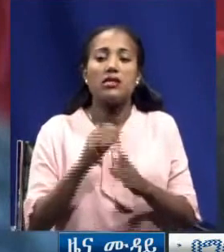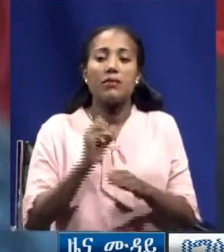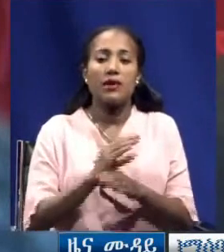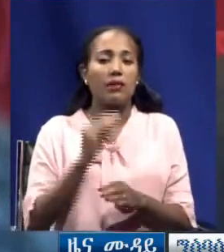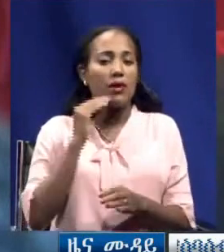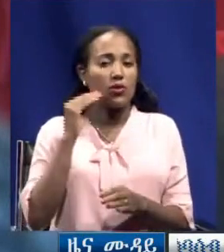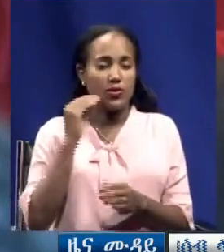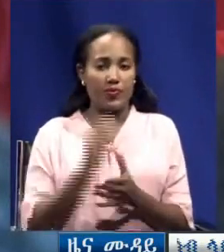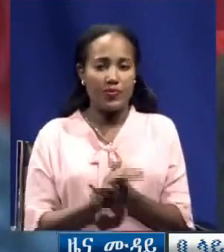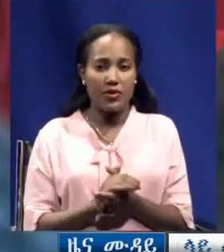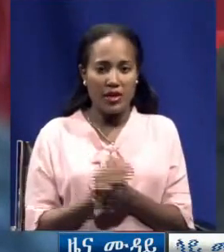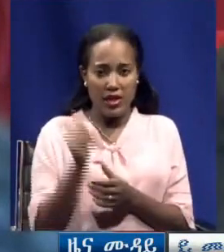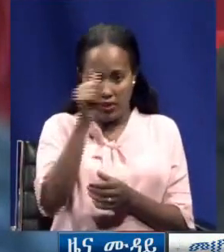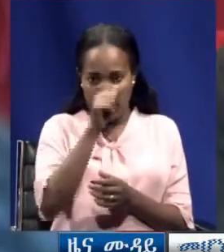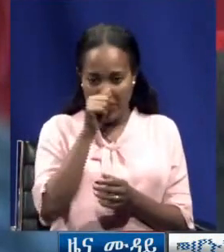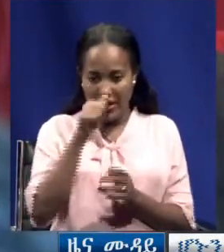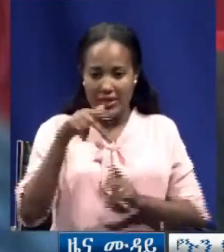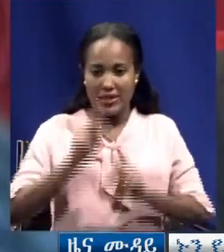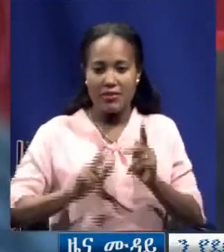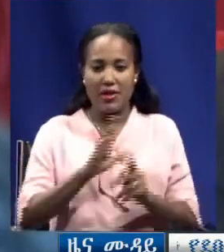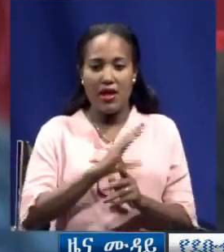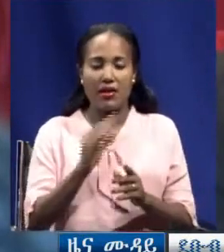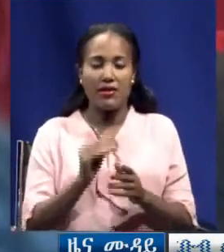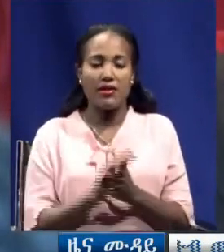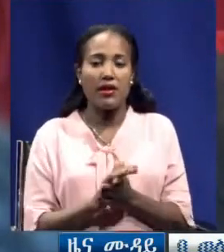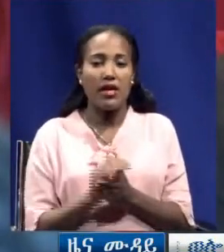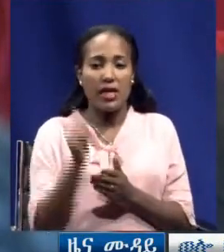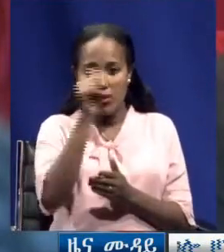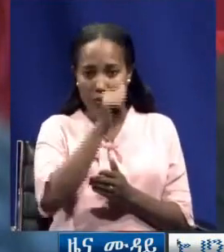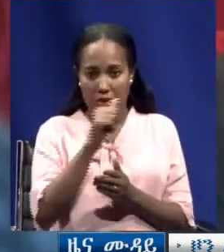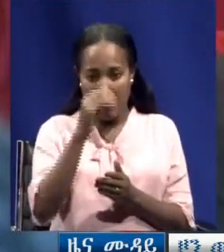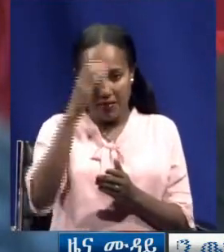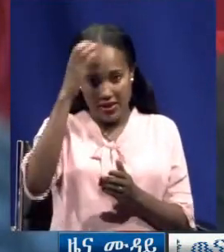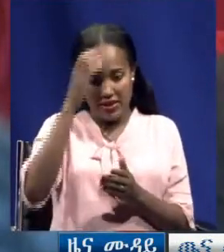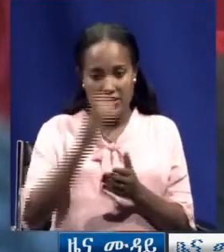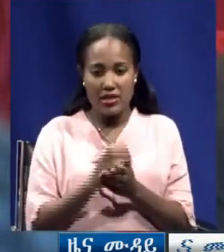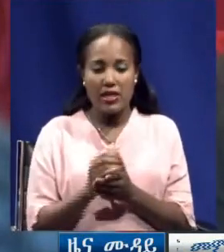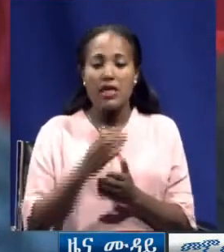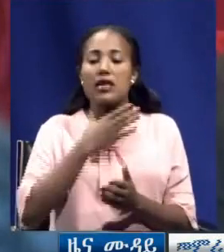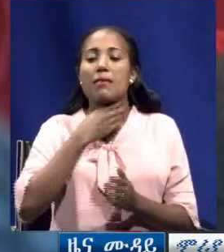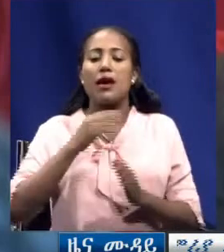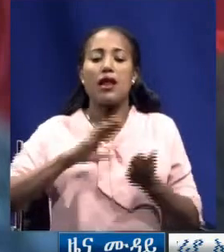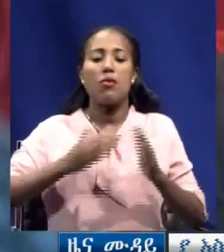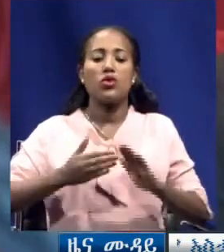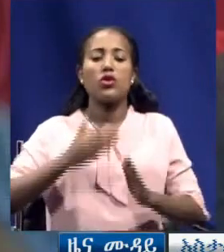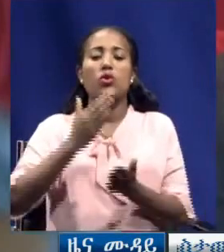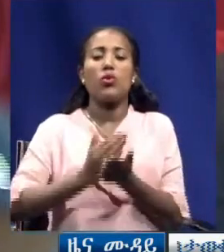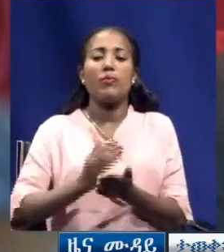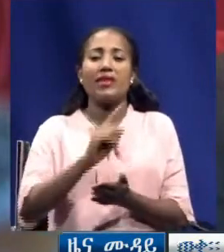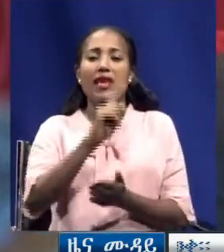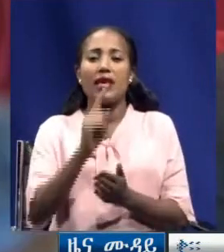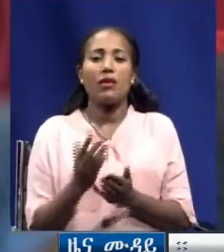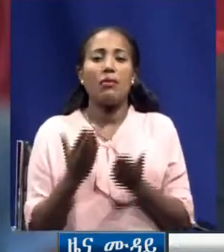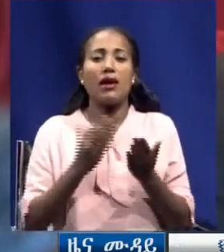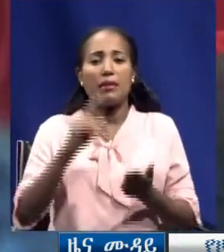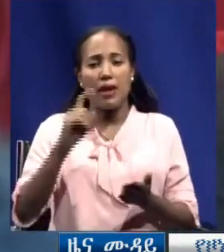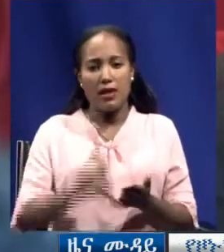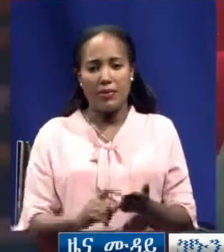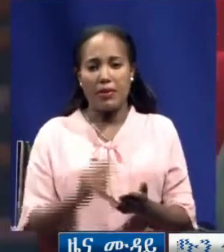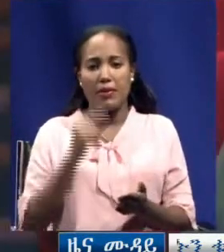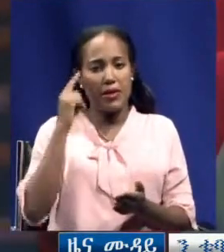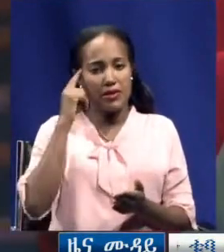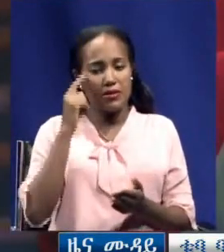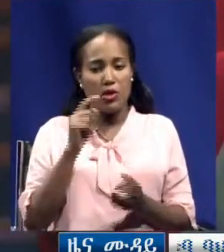ቤት ለኢትዮጵያ ህዝብና ለኢትዮጵያ መንግስት የአማራ ሞት ይቁምልን ጥያቄ ነው ማቅረብ ያለበት ብዬ